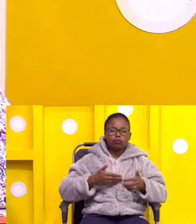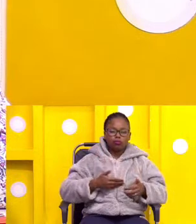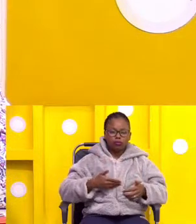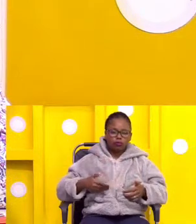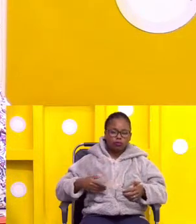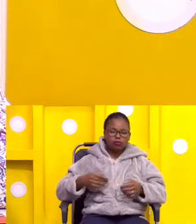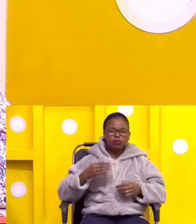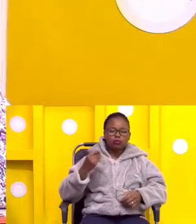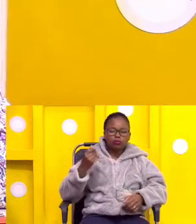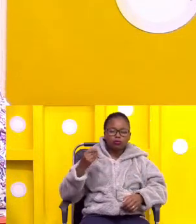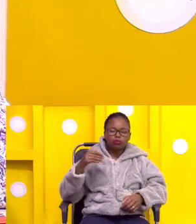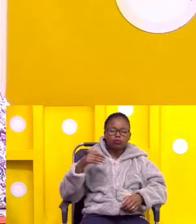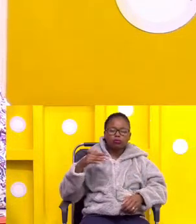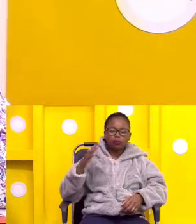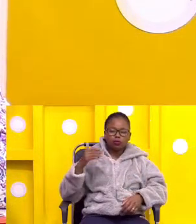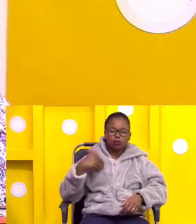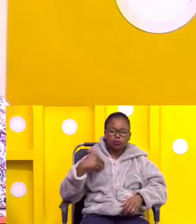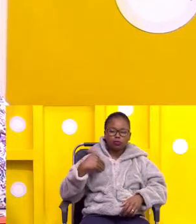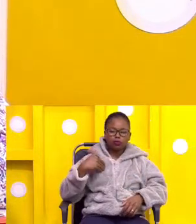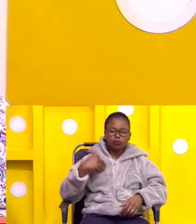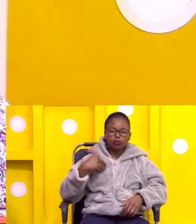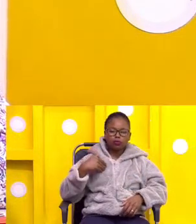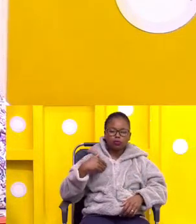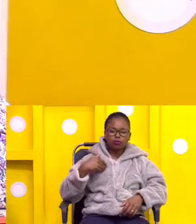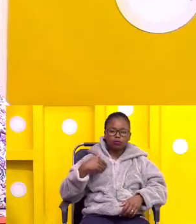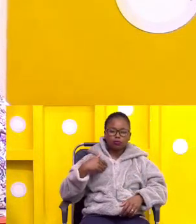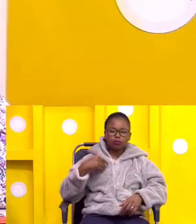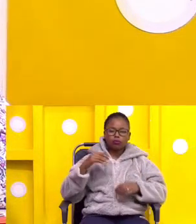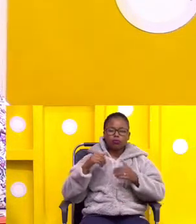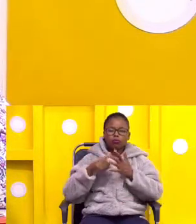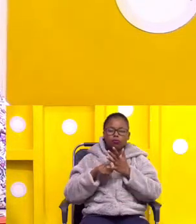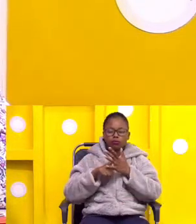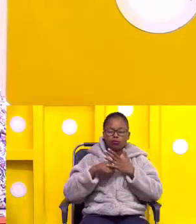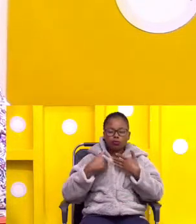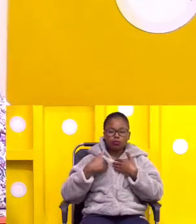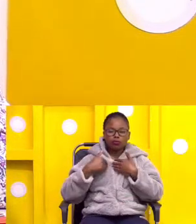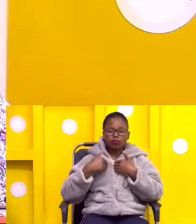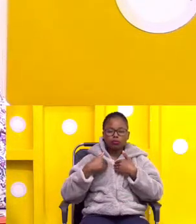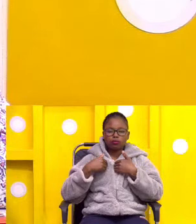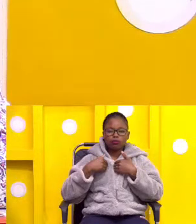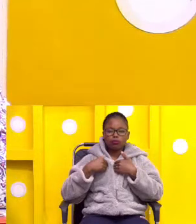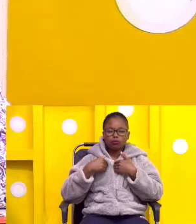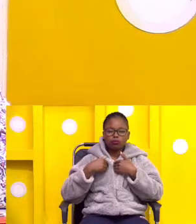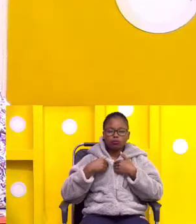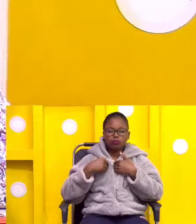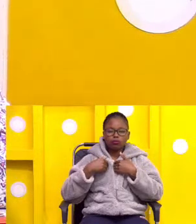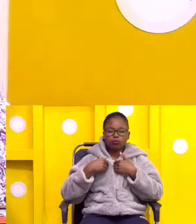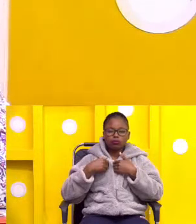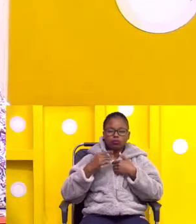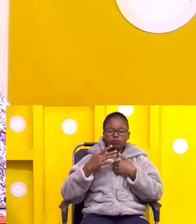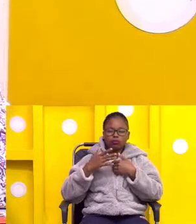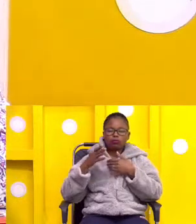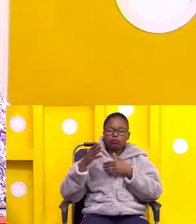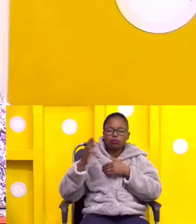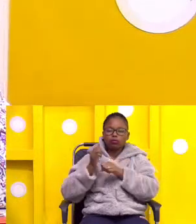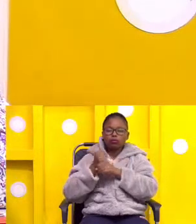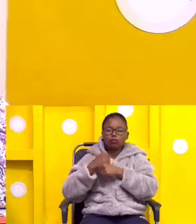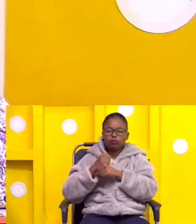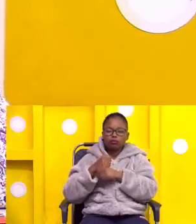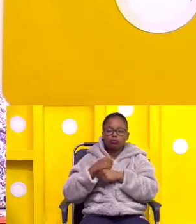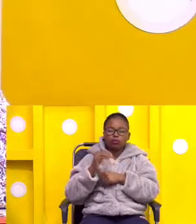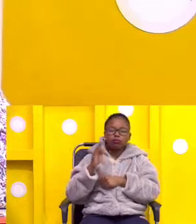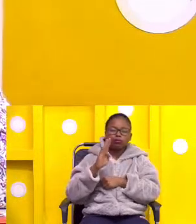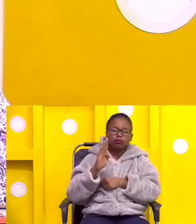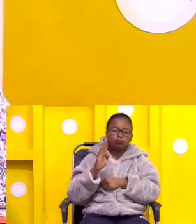we mbeca wĩna nyingĩ mũno. Rĩrĩa andũ marakaya nĩ thĩna, werĩ, nĩ hĩndĩ Ngai nake aragũtua